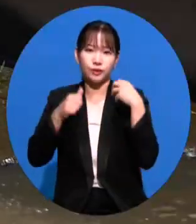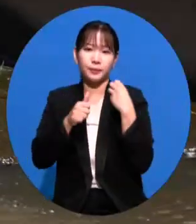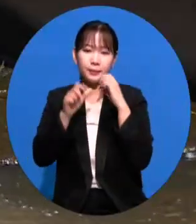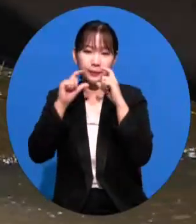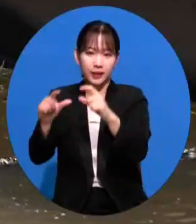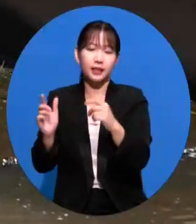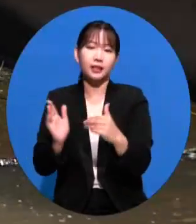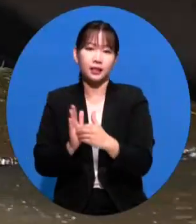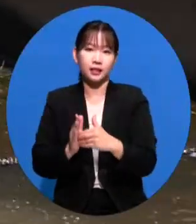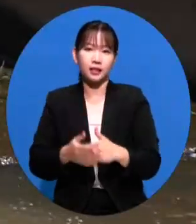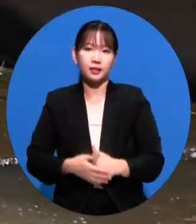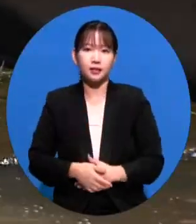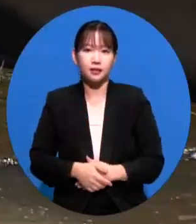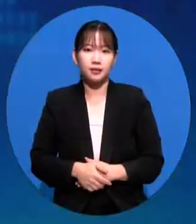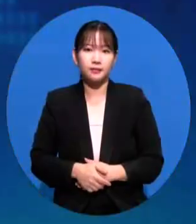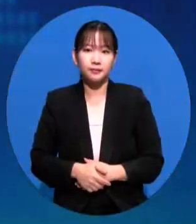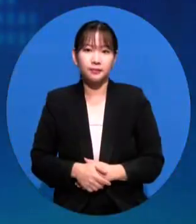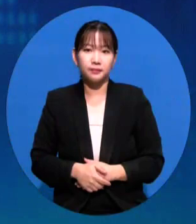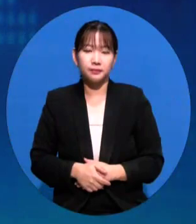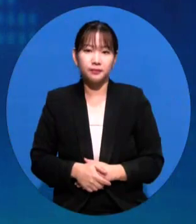MBC 뉴스 박종호입니다.